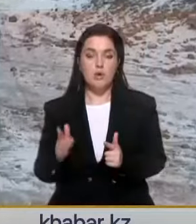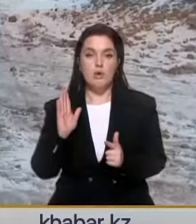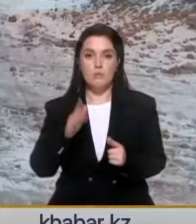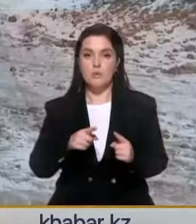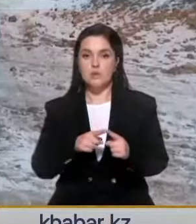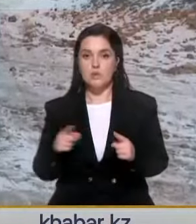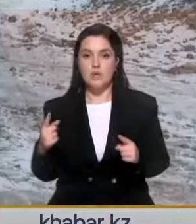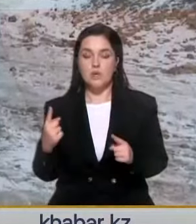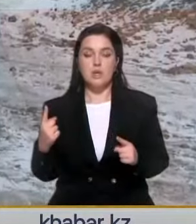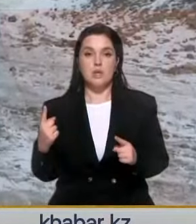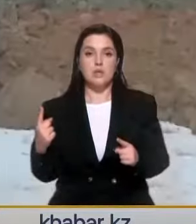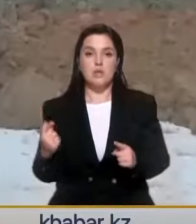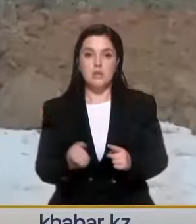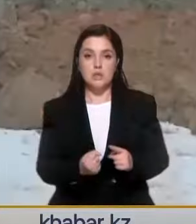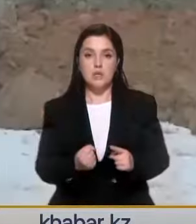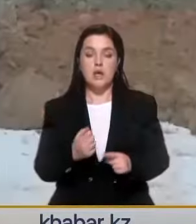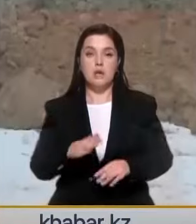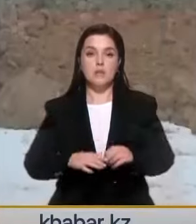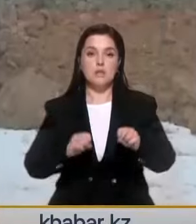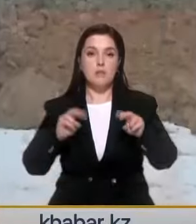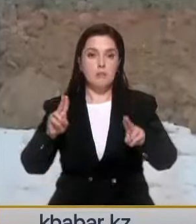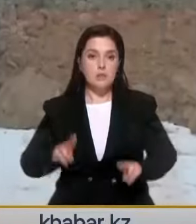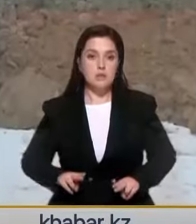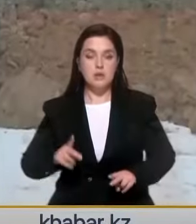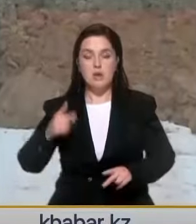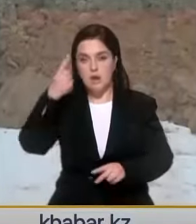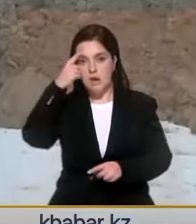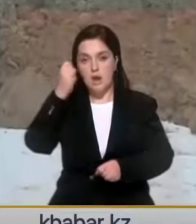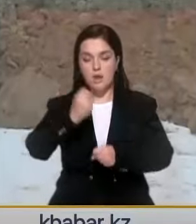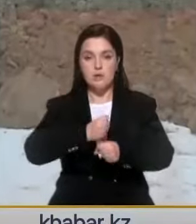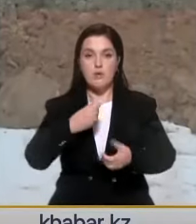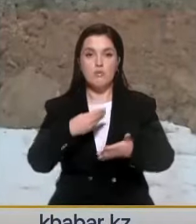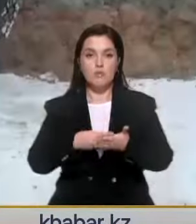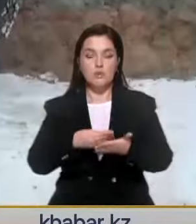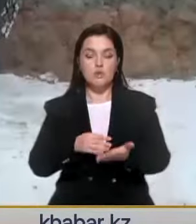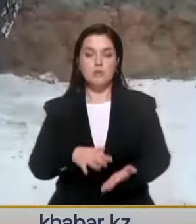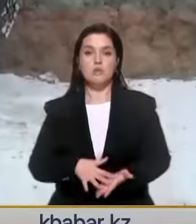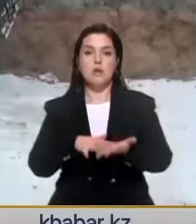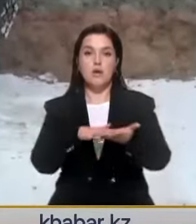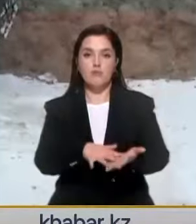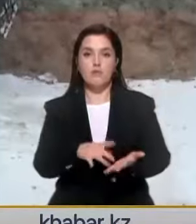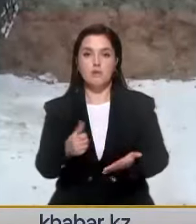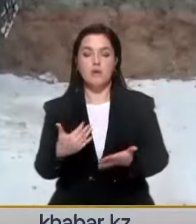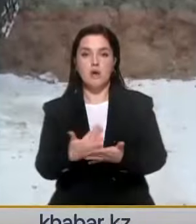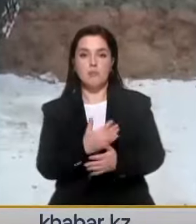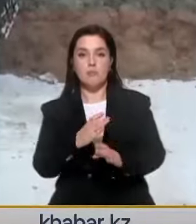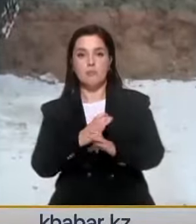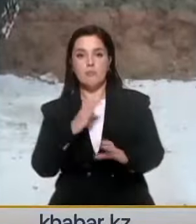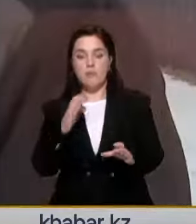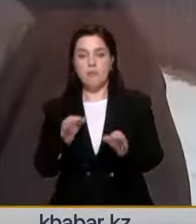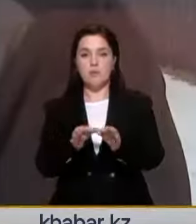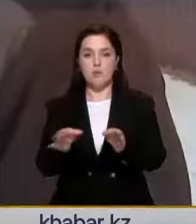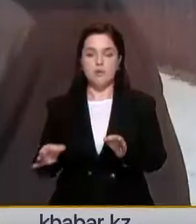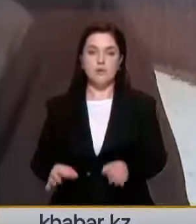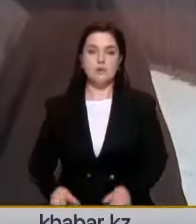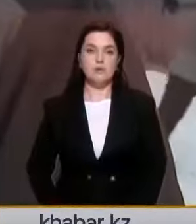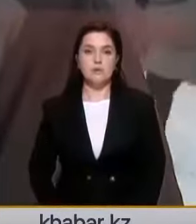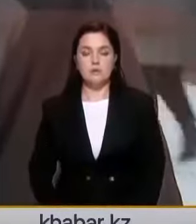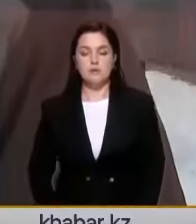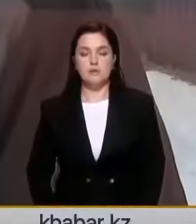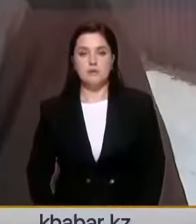течение недели Кроме того специалисты предприятия разрабатывают бюджетную заявку на обновление водопровода всего микрорайона на